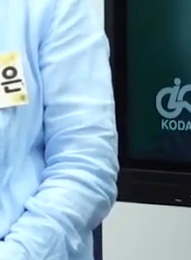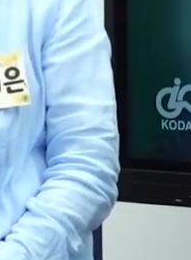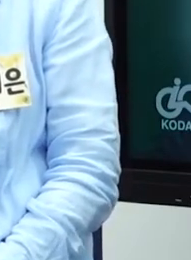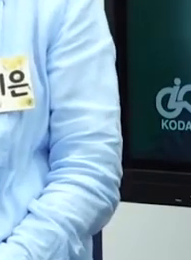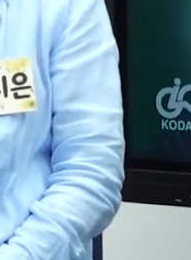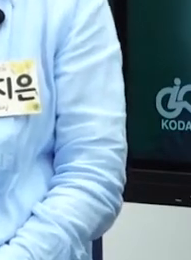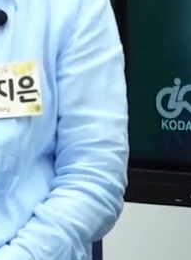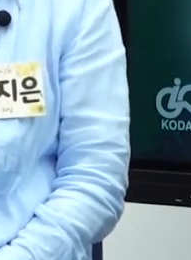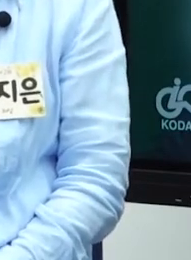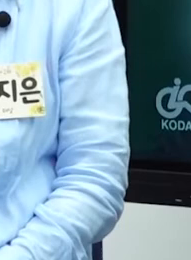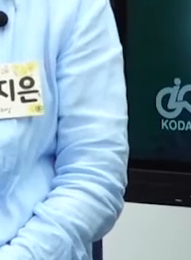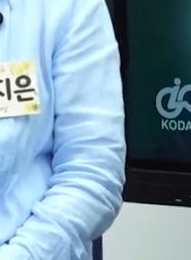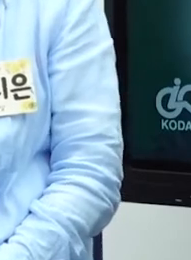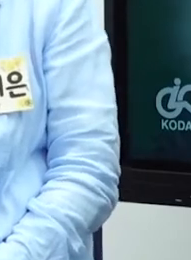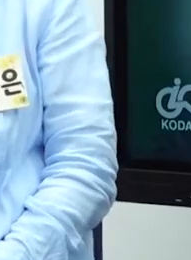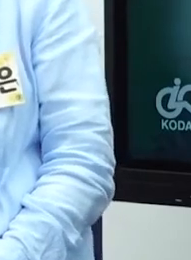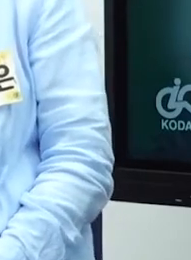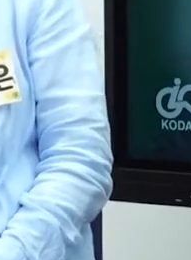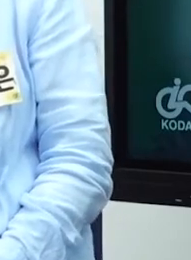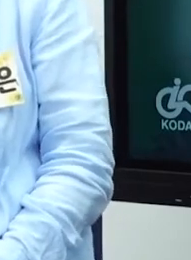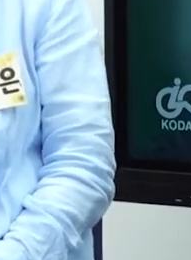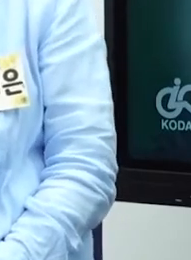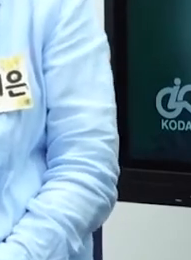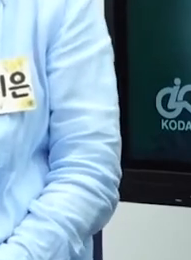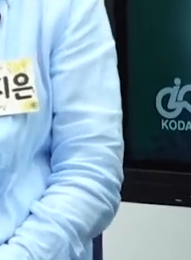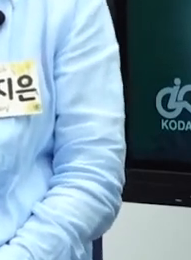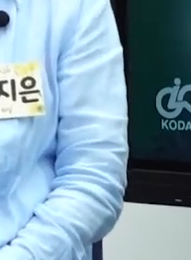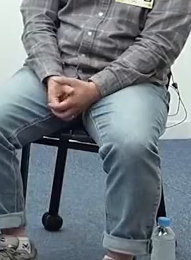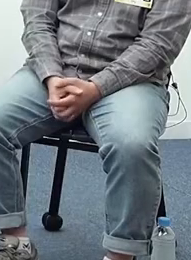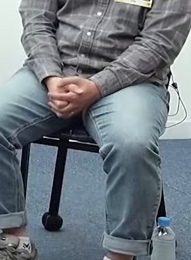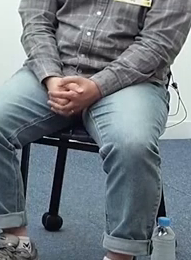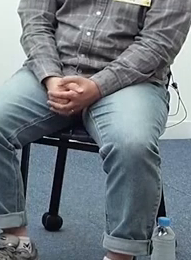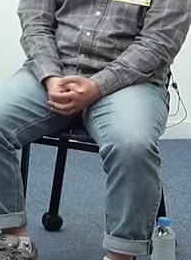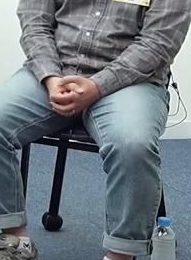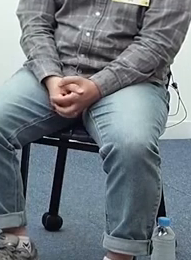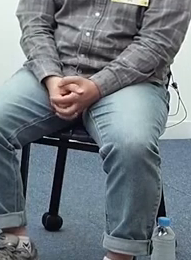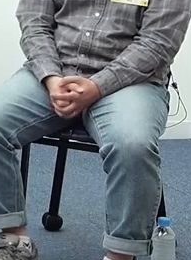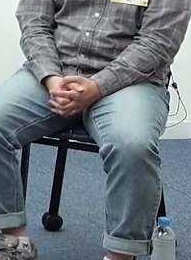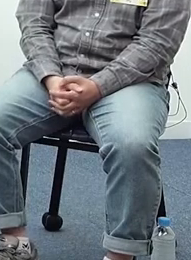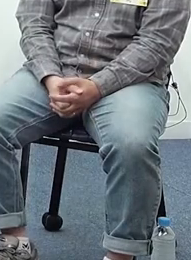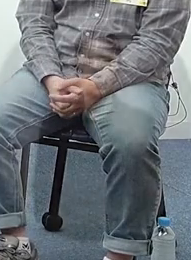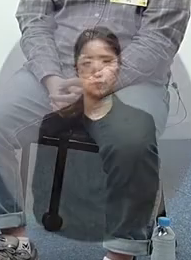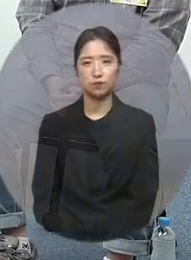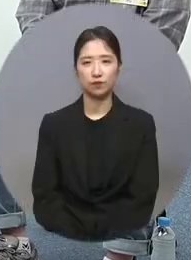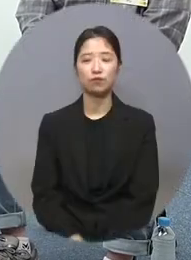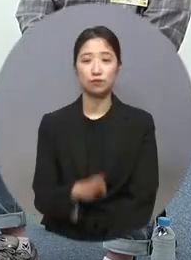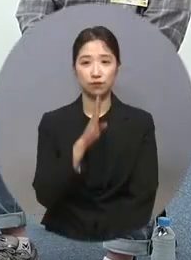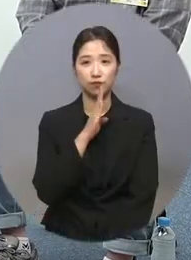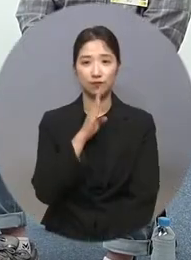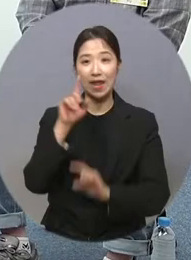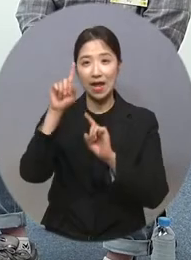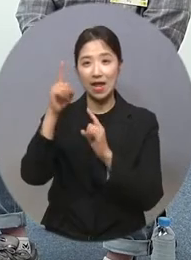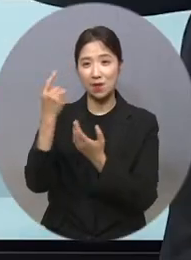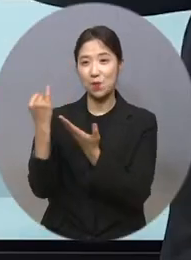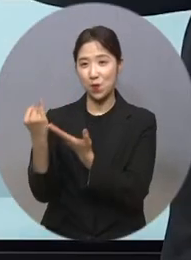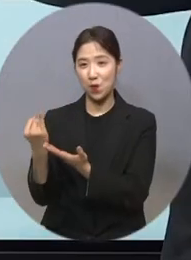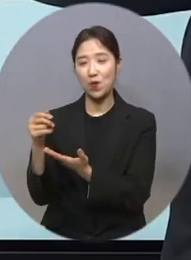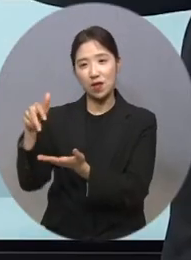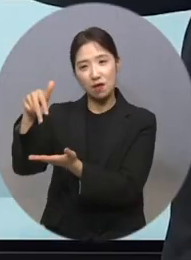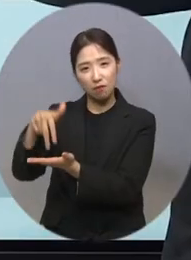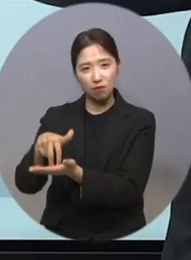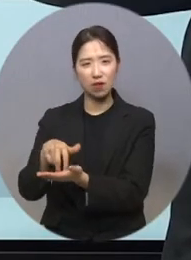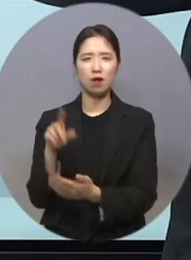하니 코다의 정체성과 맞닿아 있었습니다. 그래요. 우리 저 이보경님 입장에서 보면